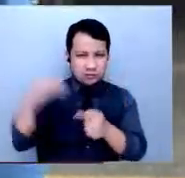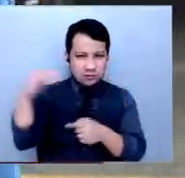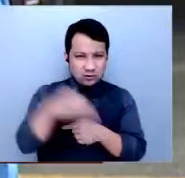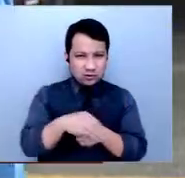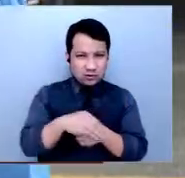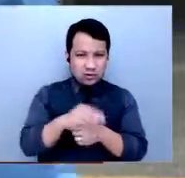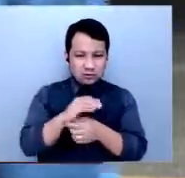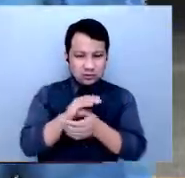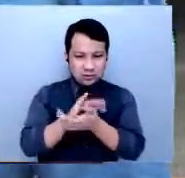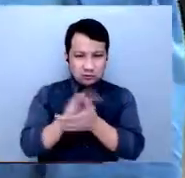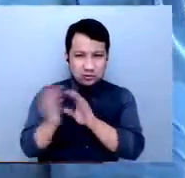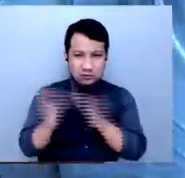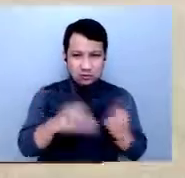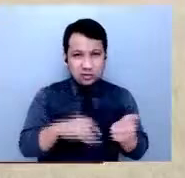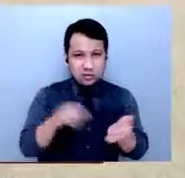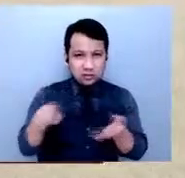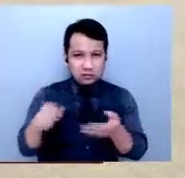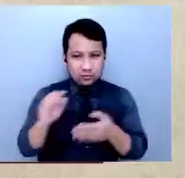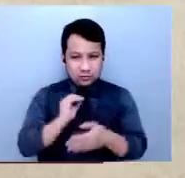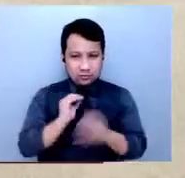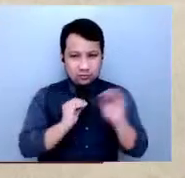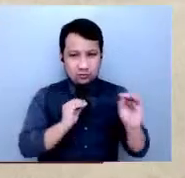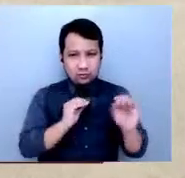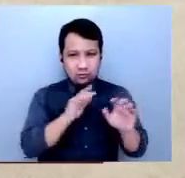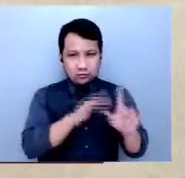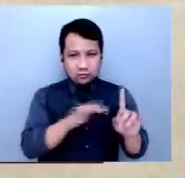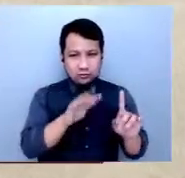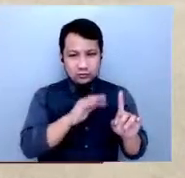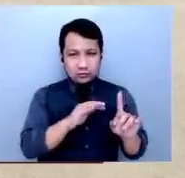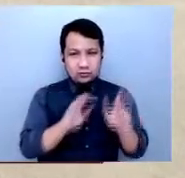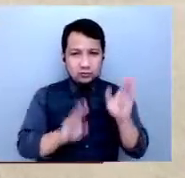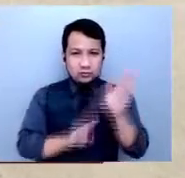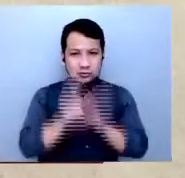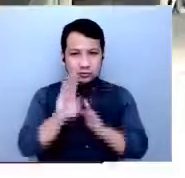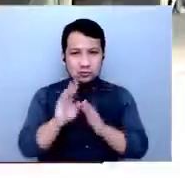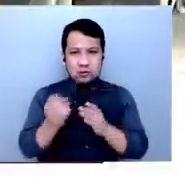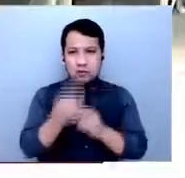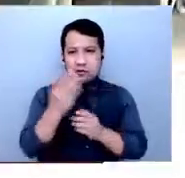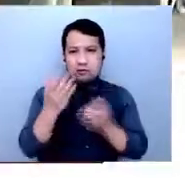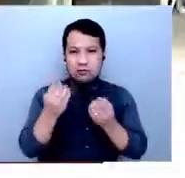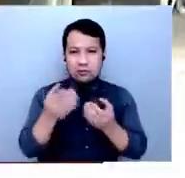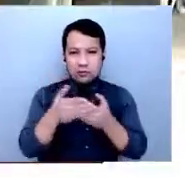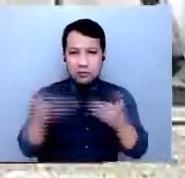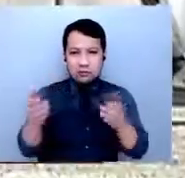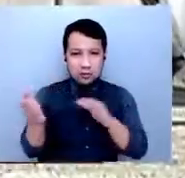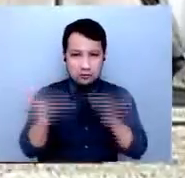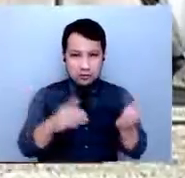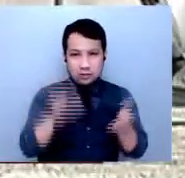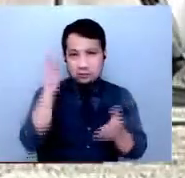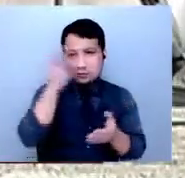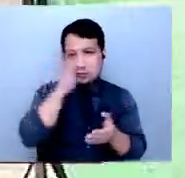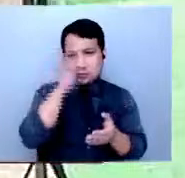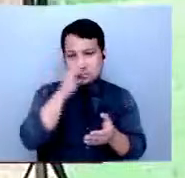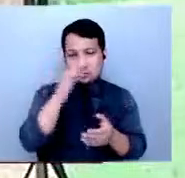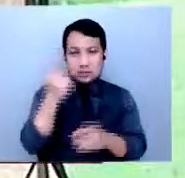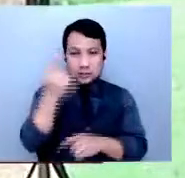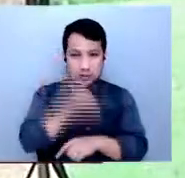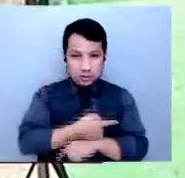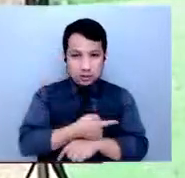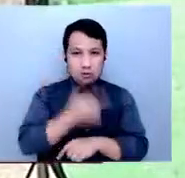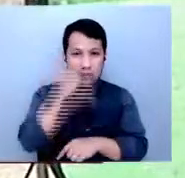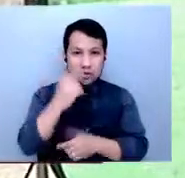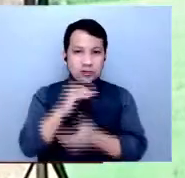deaths base sa kanyang sariling monitoring. Abot pang araw sa daan-daan ang mga namatay na Pilipino kada araw dahil sa